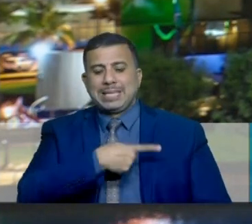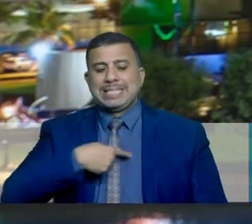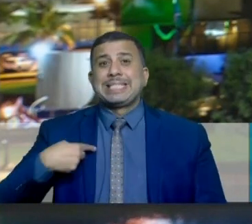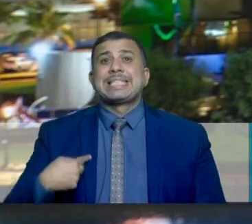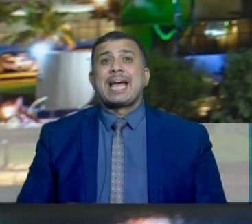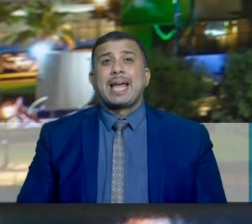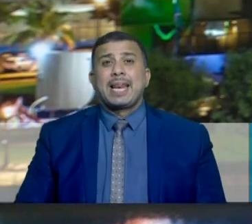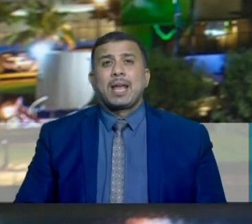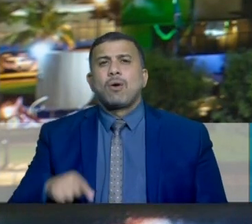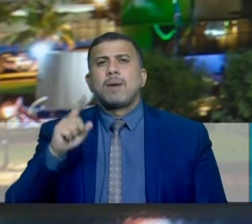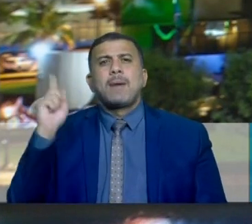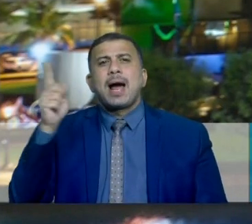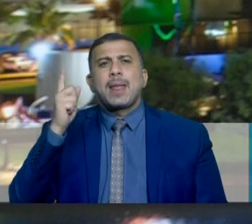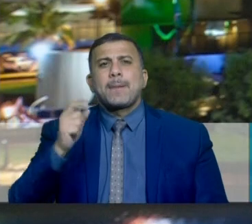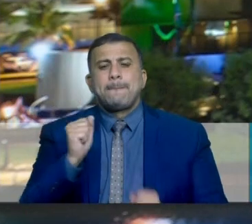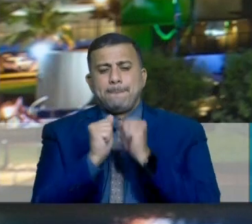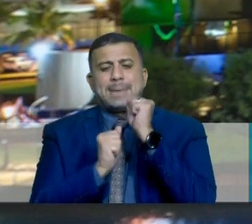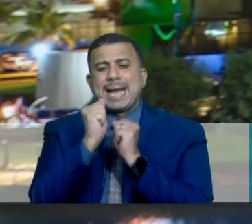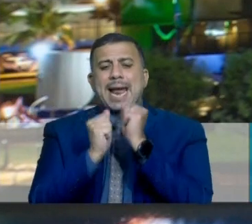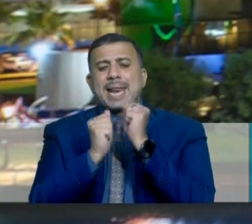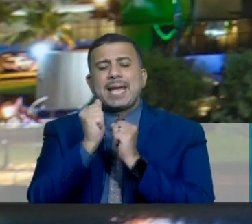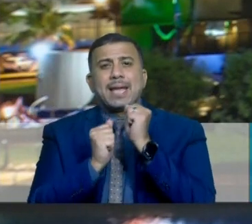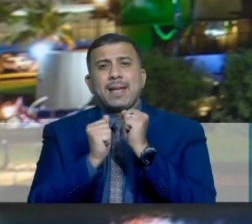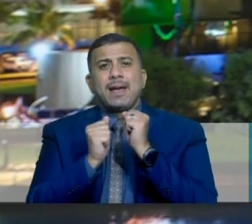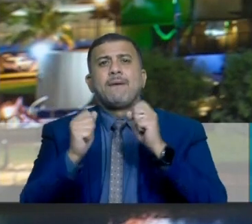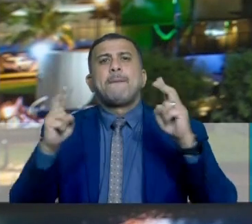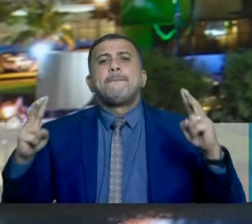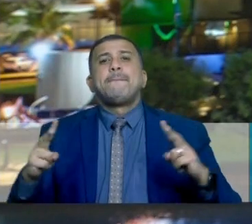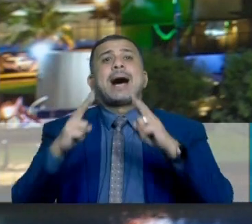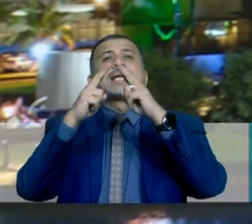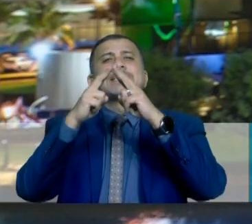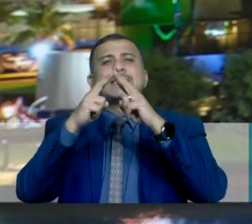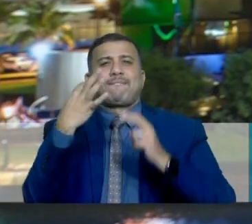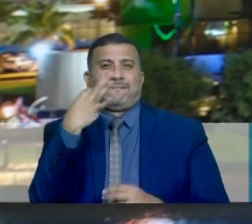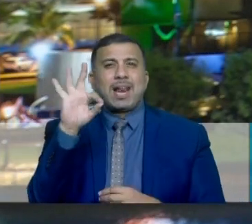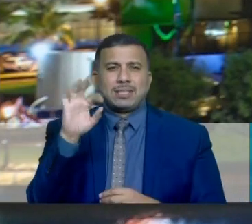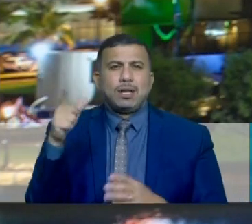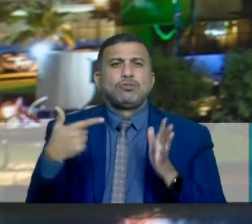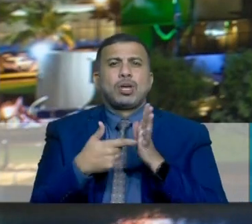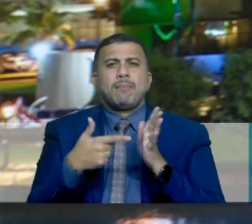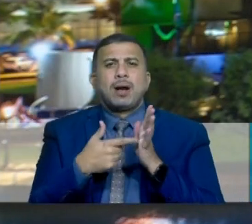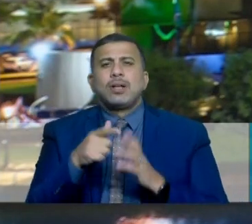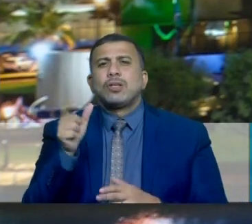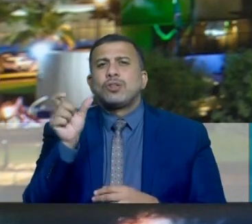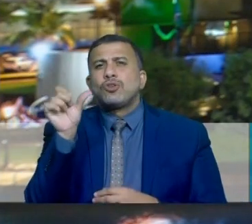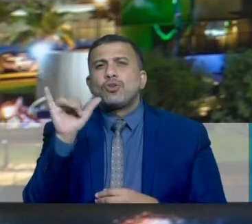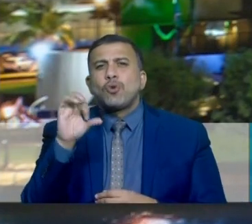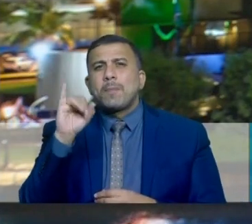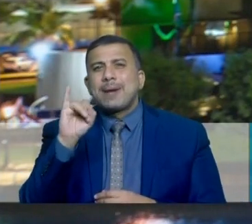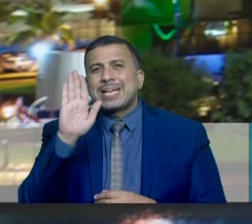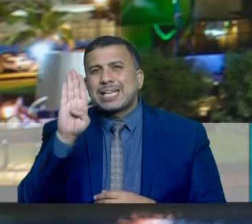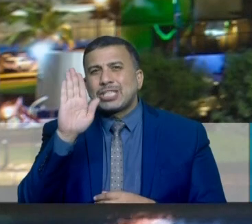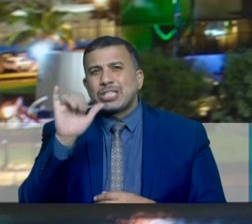والمعهد العالمي للميكانيكا المعهد العالي للميكانيكا في باريس وجامعه ولايه نيو مكسيكو في